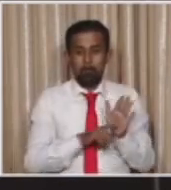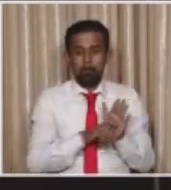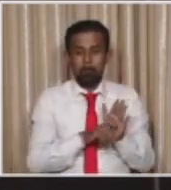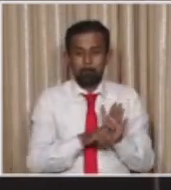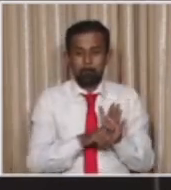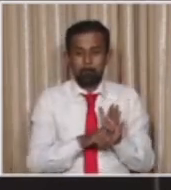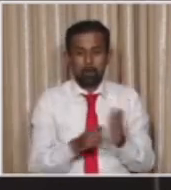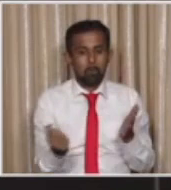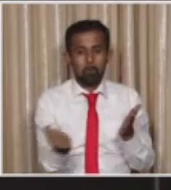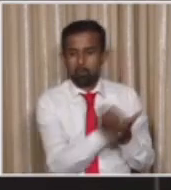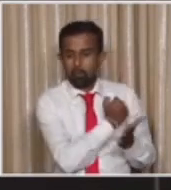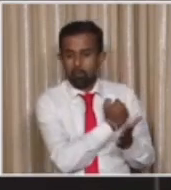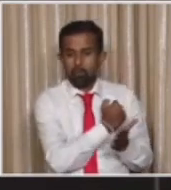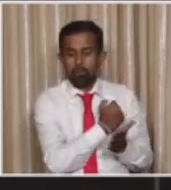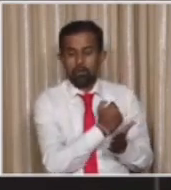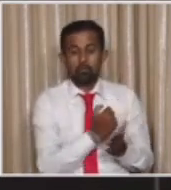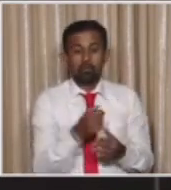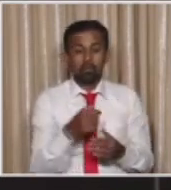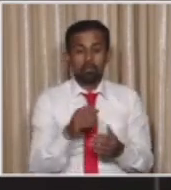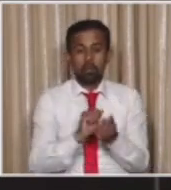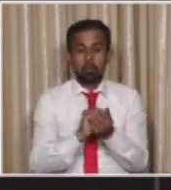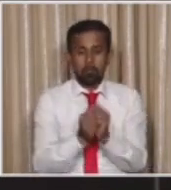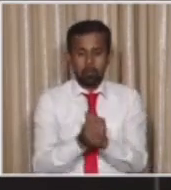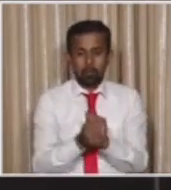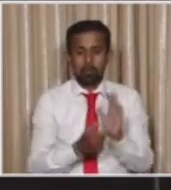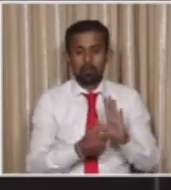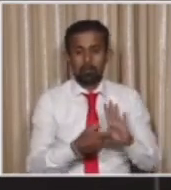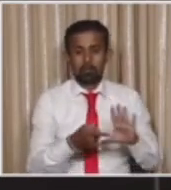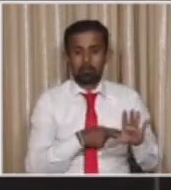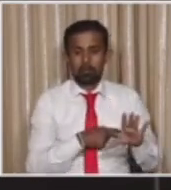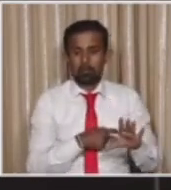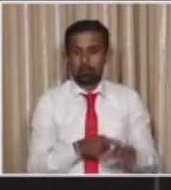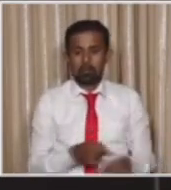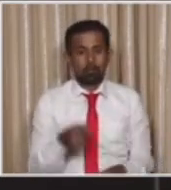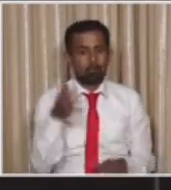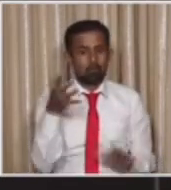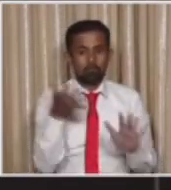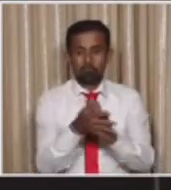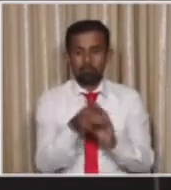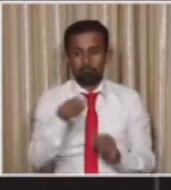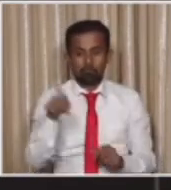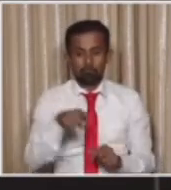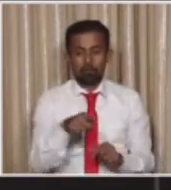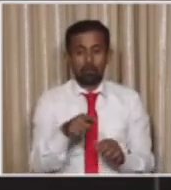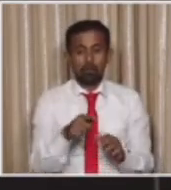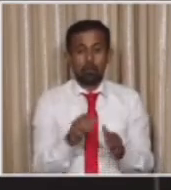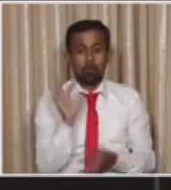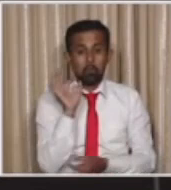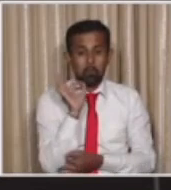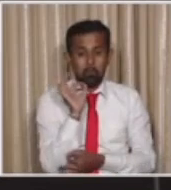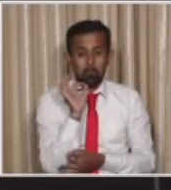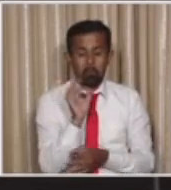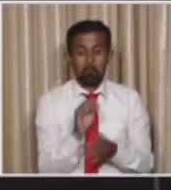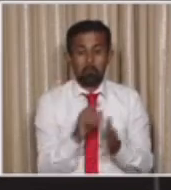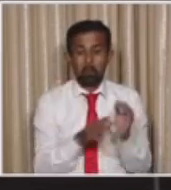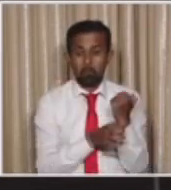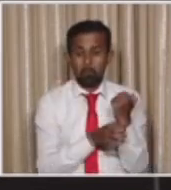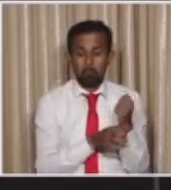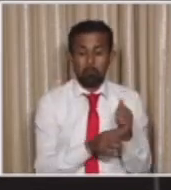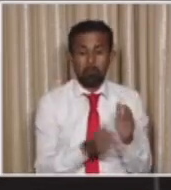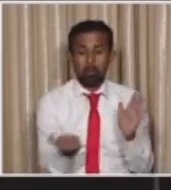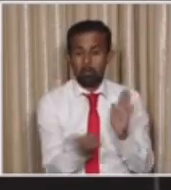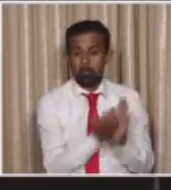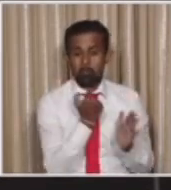නටබු විනාශ කරලා අපේ ඉතිහාසය විකෘති කරන්න හදනවා. අන්න ඒක තමයි තියෙන වැරැද්ද. මේ ඉපරෙණි බෞද්ධ නටබු විනාශ කරලා ඒ